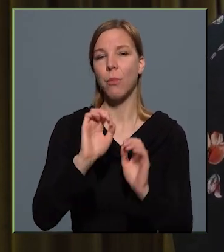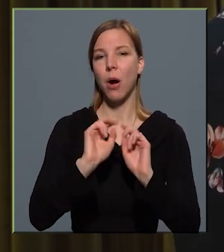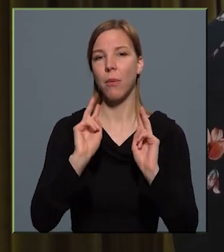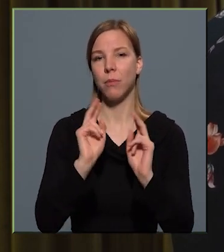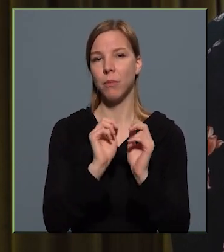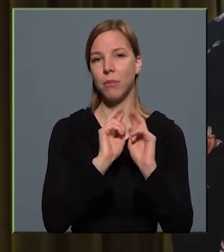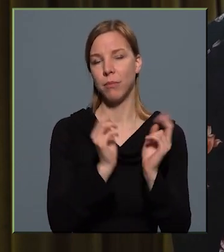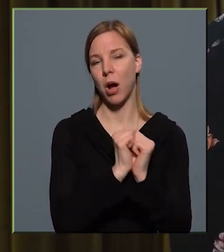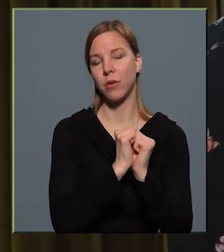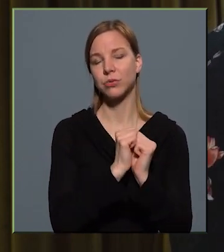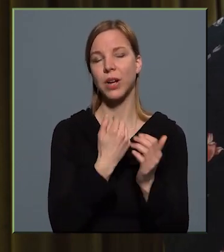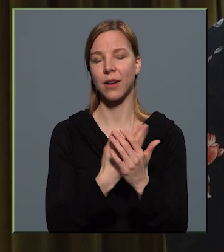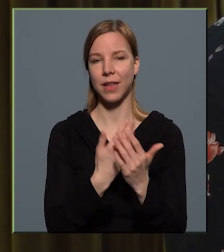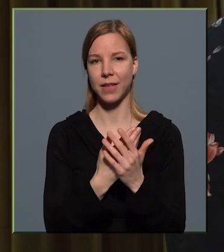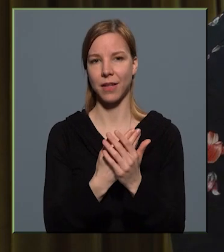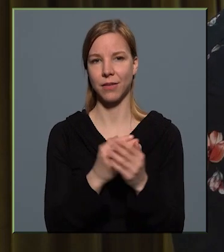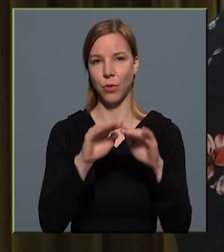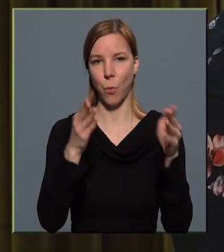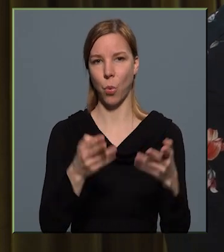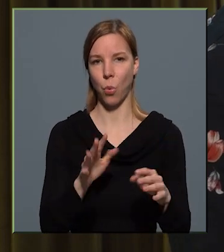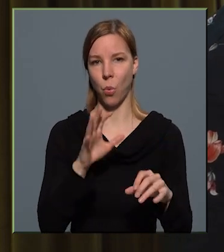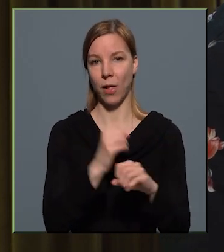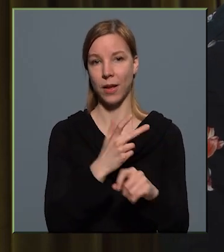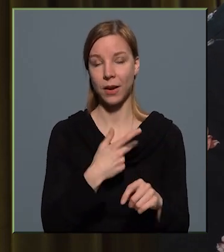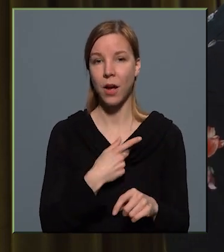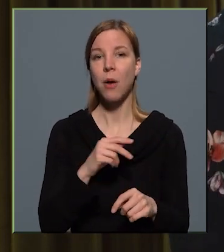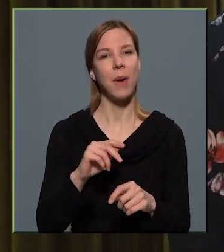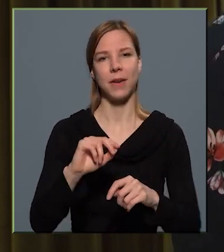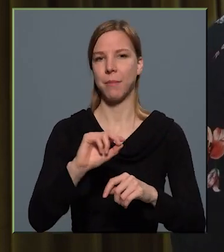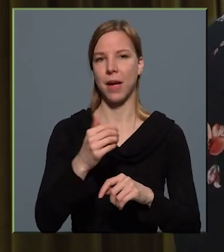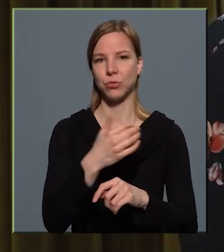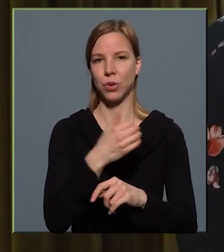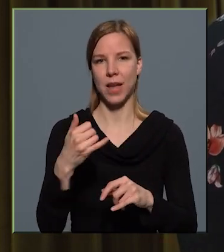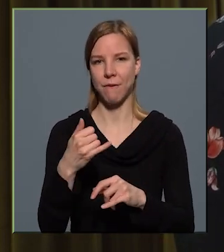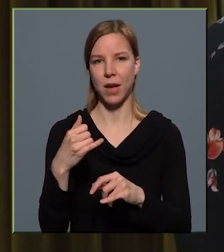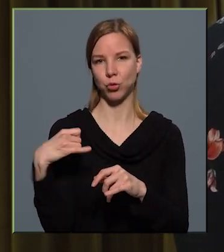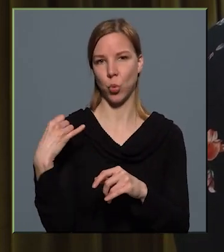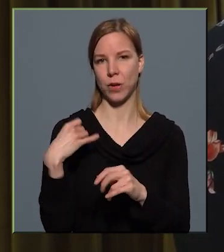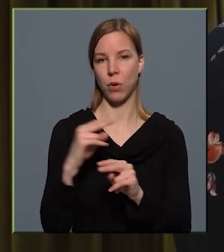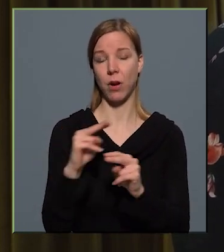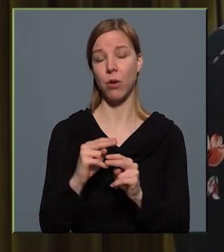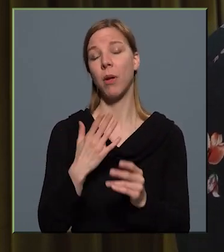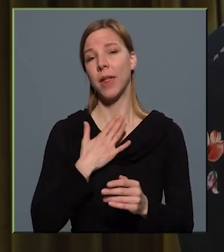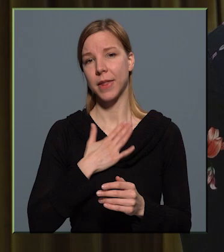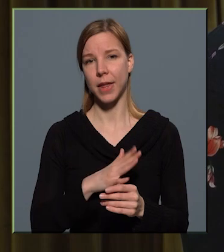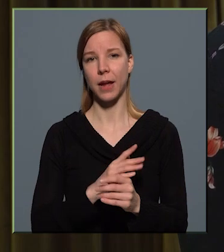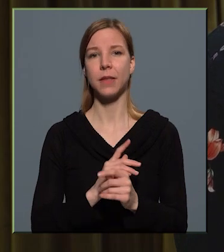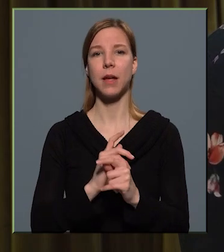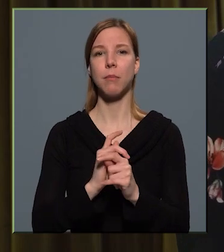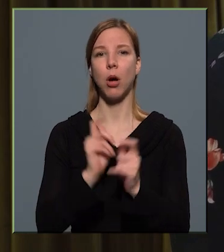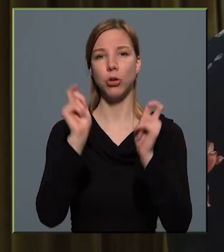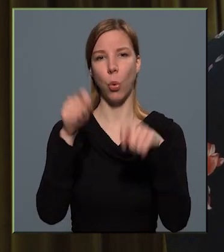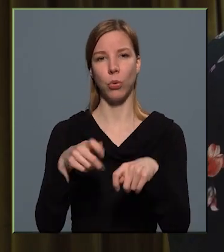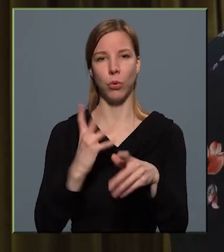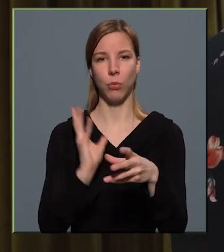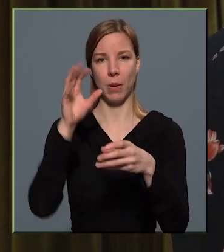Igazából Európa-bajnokságom idén, hogy nem első éves junior vagyok, nem a legfiatalabb, most már döntőben szeretném látni magamat.